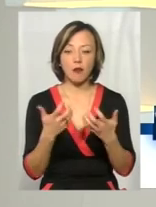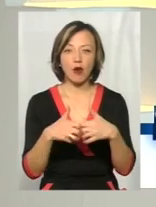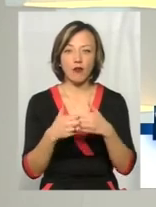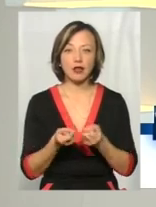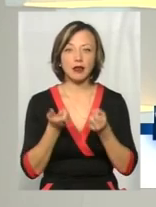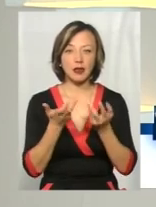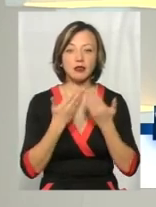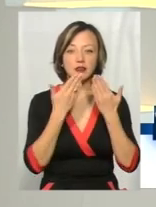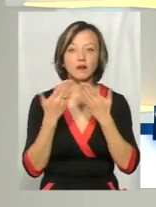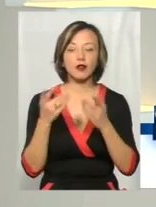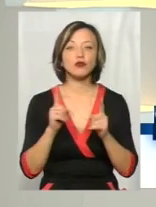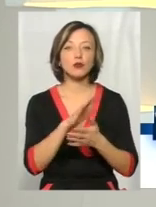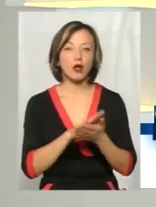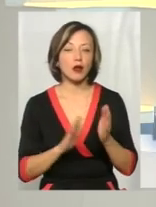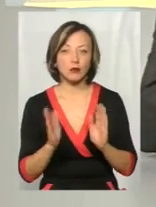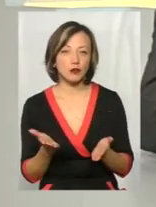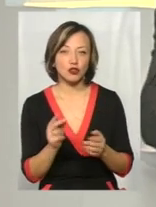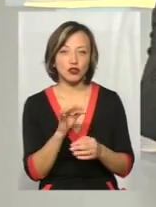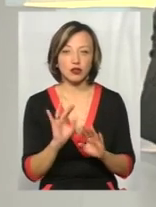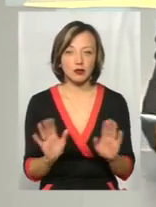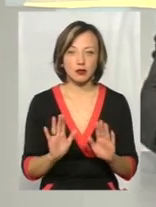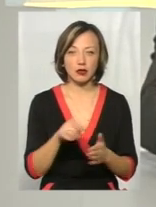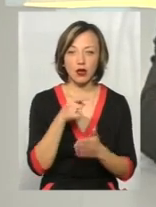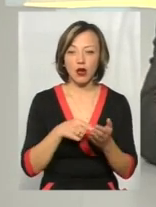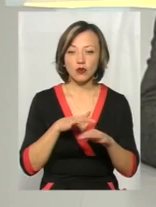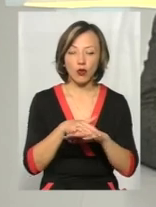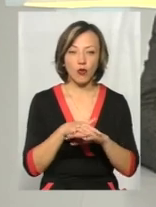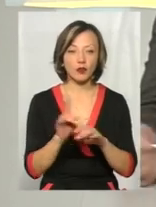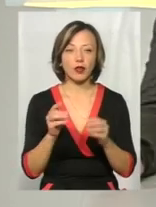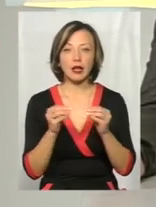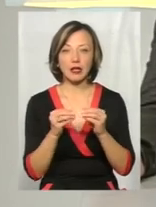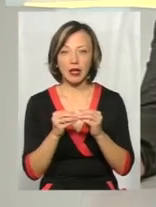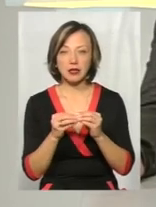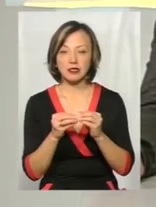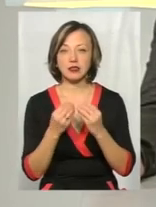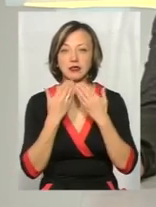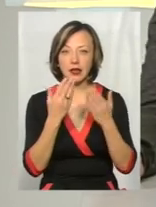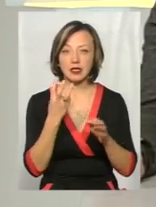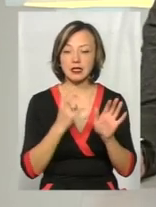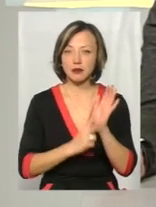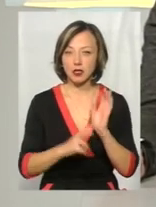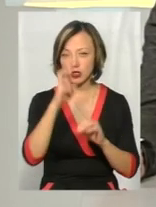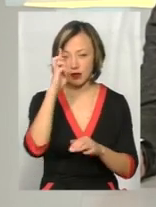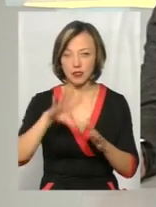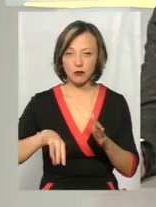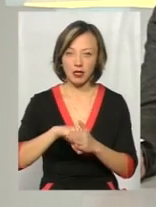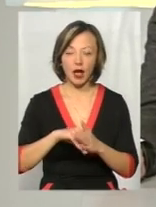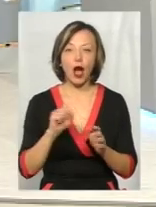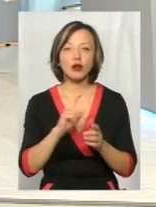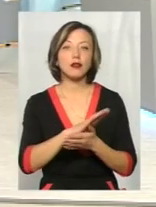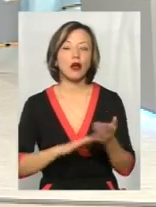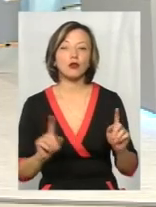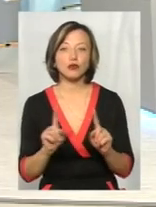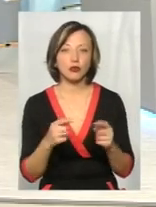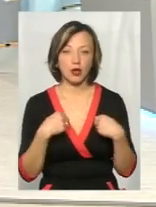кількість звернень, а що буде далі чи ні. Ну, там, це там розраховано, там, що на 10 звернень, 370 держава заплатила, а що далі,